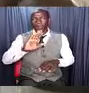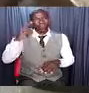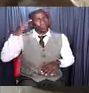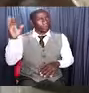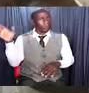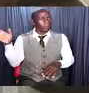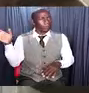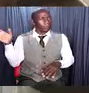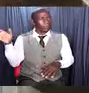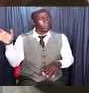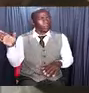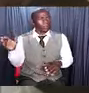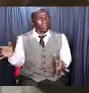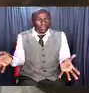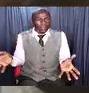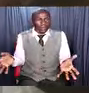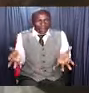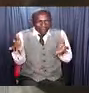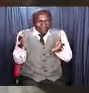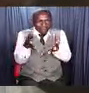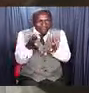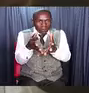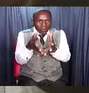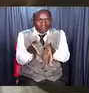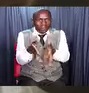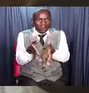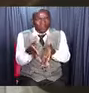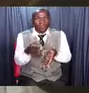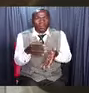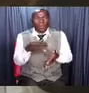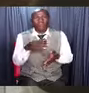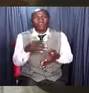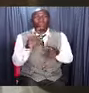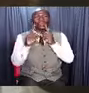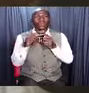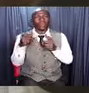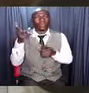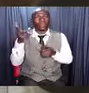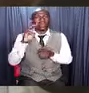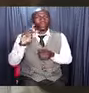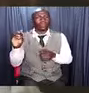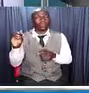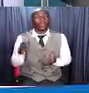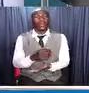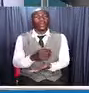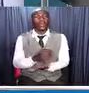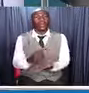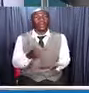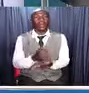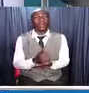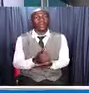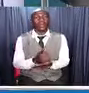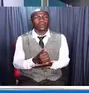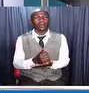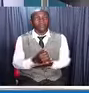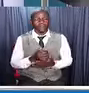yeye. Because he. Ndiye amekusanyiwa hawa watu wote. Is the one who has brought us here. Anene nao. To speak to them. Bwana Yesu asifiwe sana.